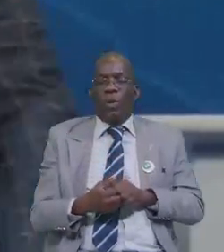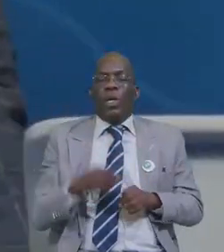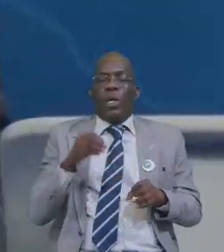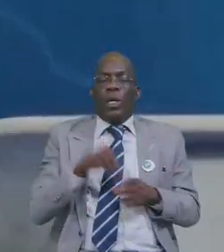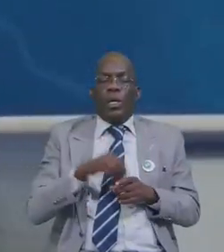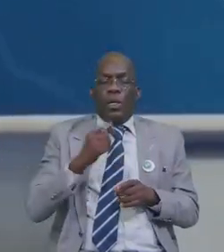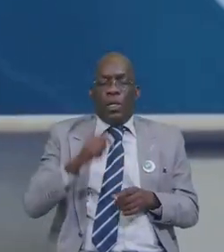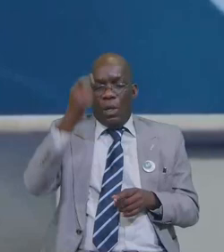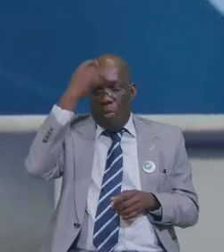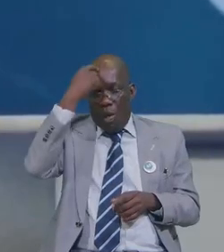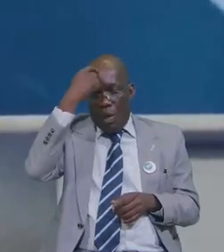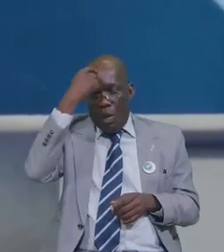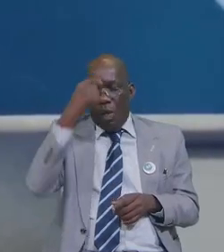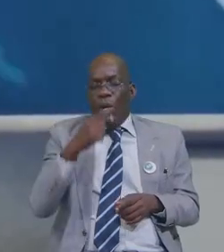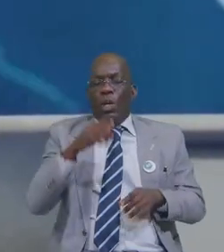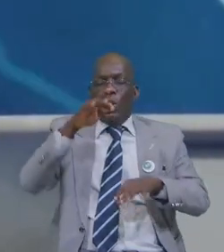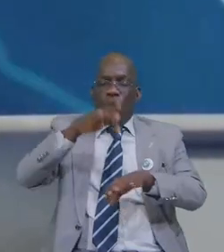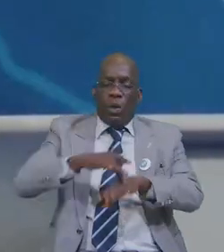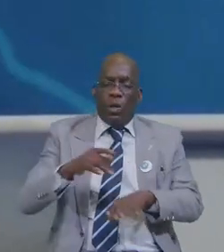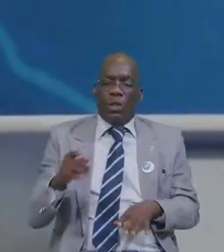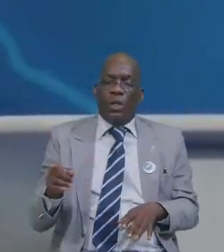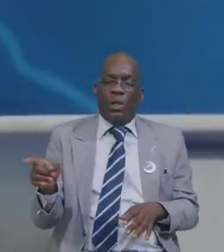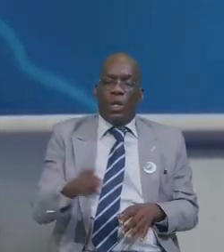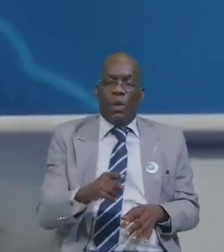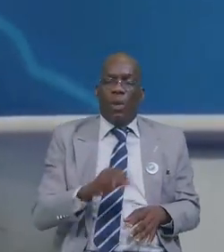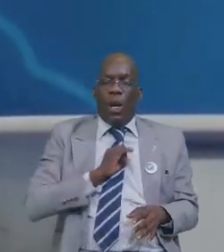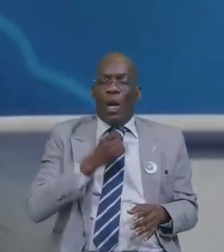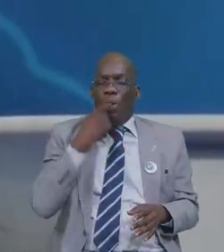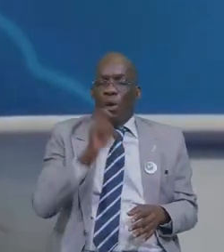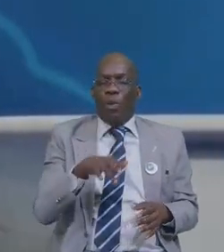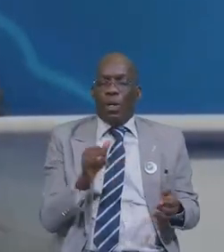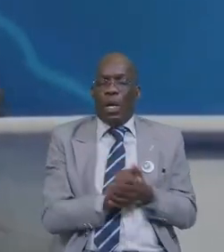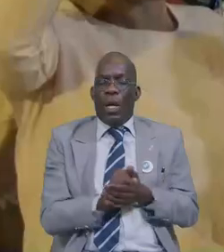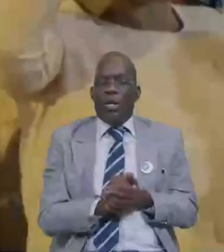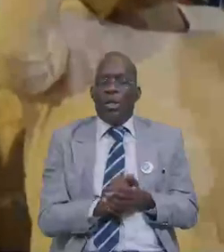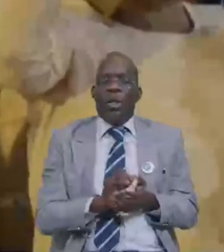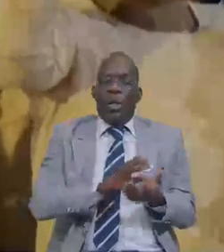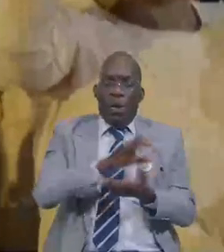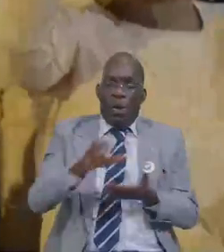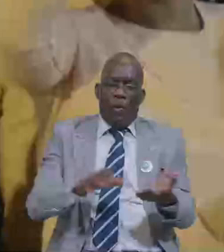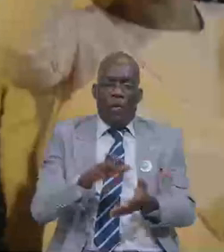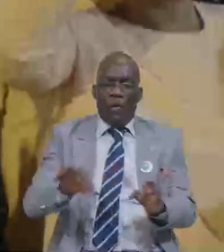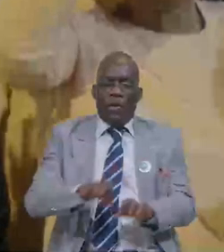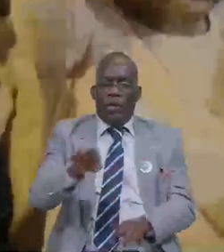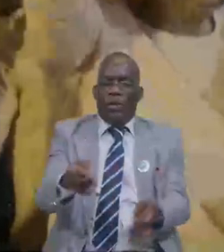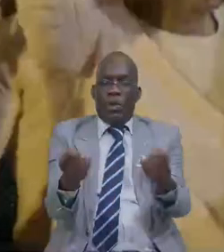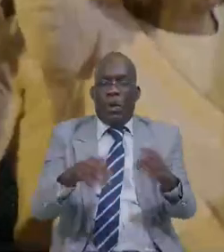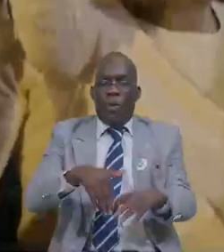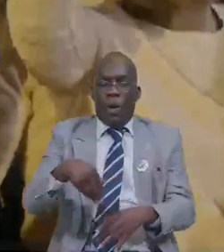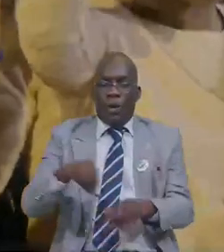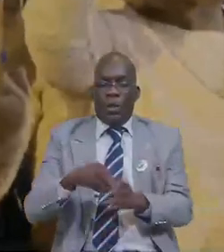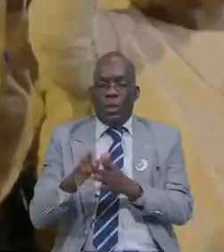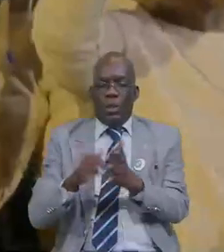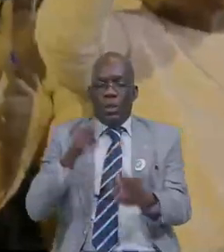l'esprit, touche-les et je commande. Esprit de confusion, sors au nom de